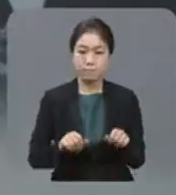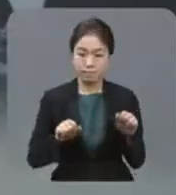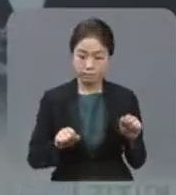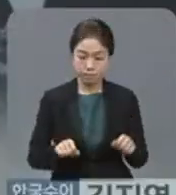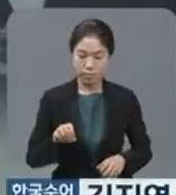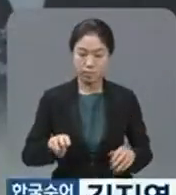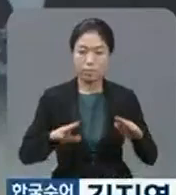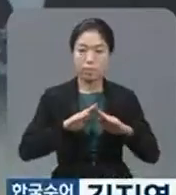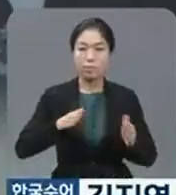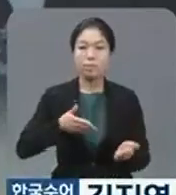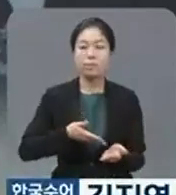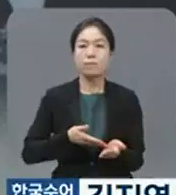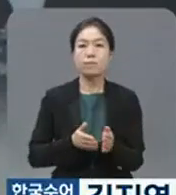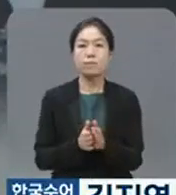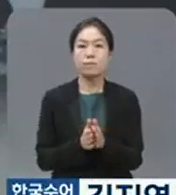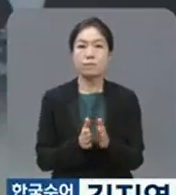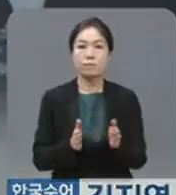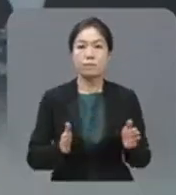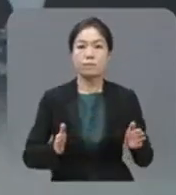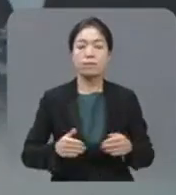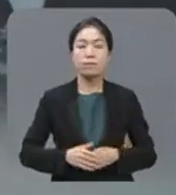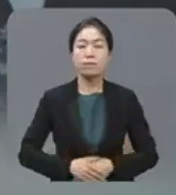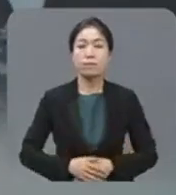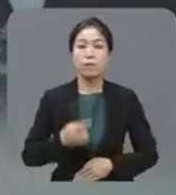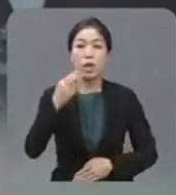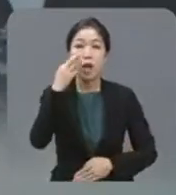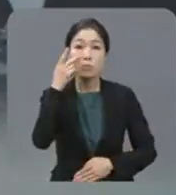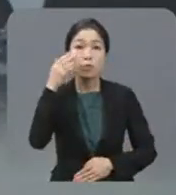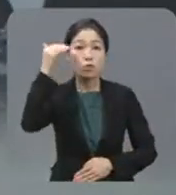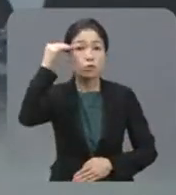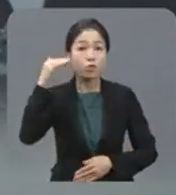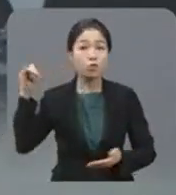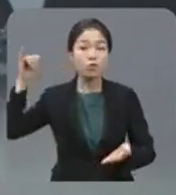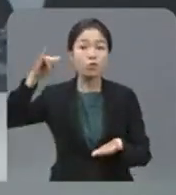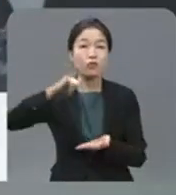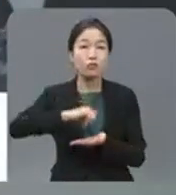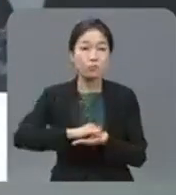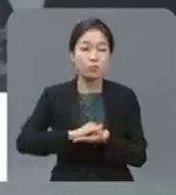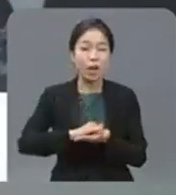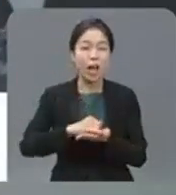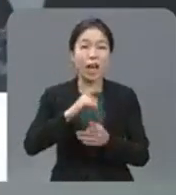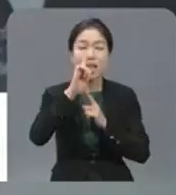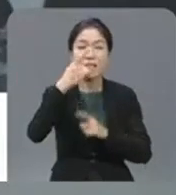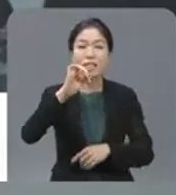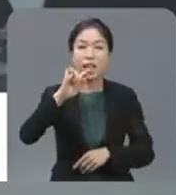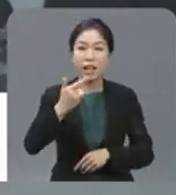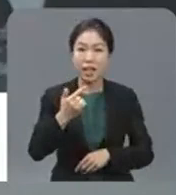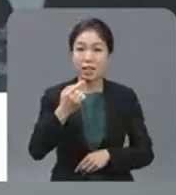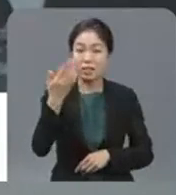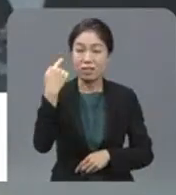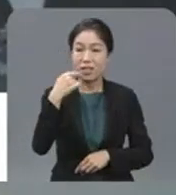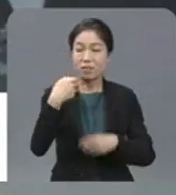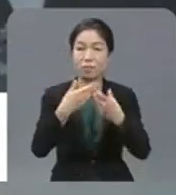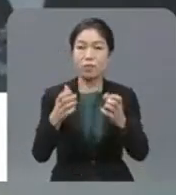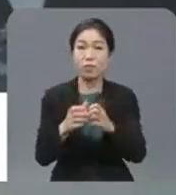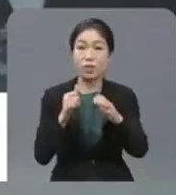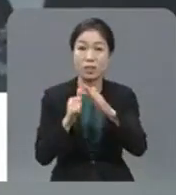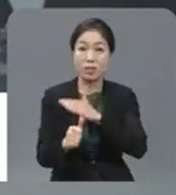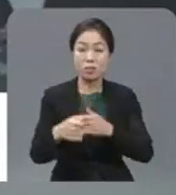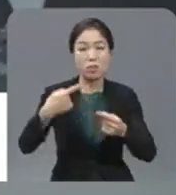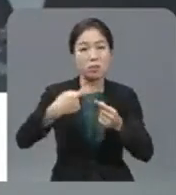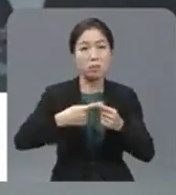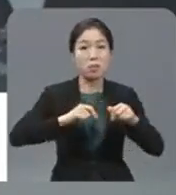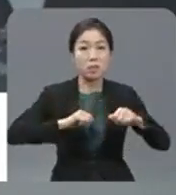안녕하십니까 광주 전남권 뉴스입니다 미국에서 돌아온 이낙연 전 민주당 대표가 첫 지역 일정으로 어제